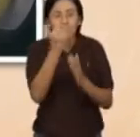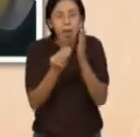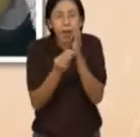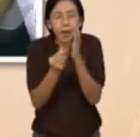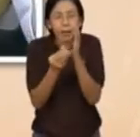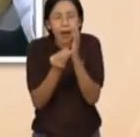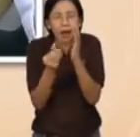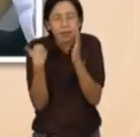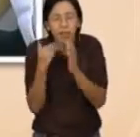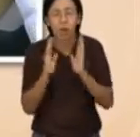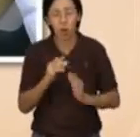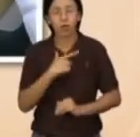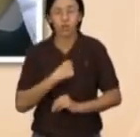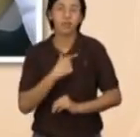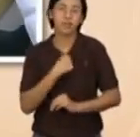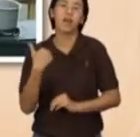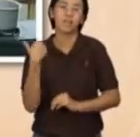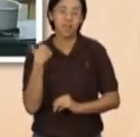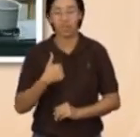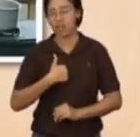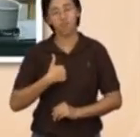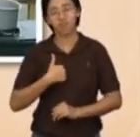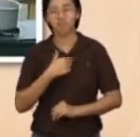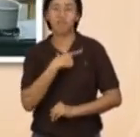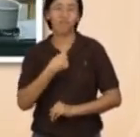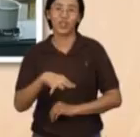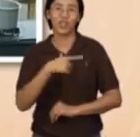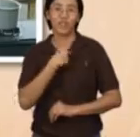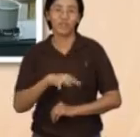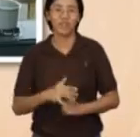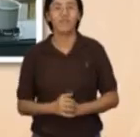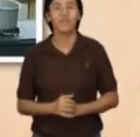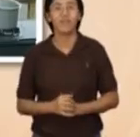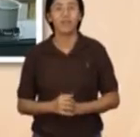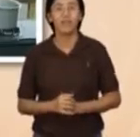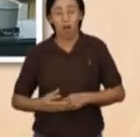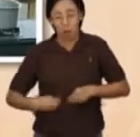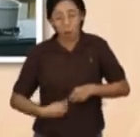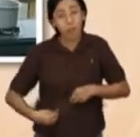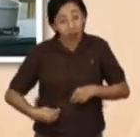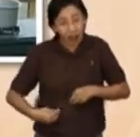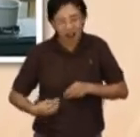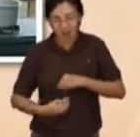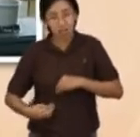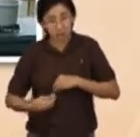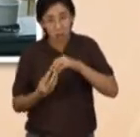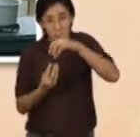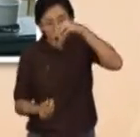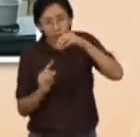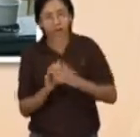ยนะฮะ บางคนชอบแบบนั้นแต่ผมไม่ชอบ แล้วมันต่างกับไส้อ่อนยังไงคะไส้อ่อนที่เขา ไส้อ่อนนี่ก็จะมี